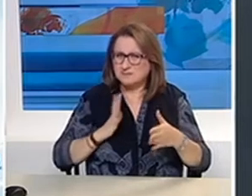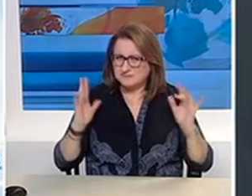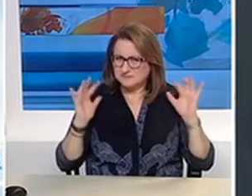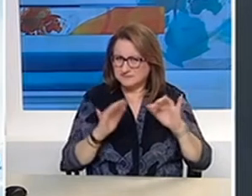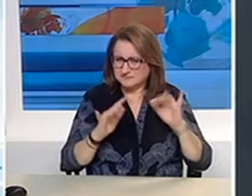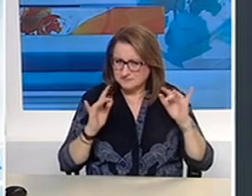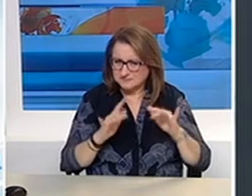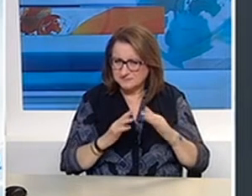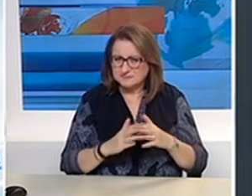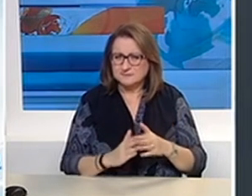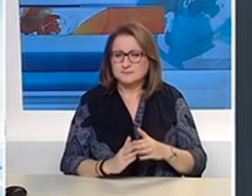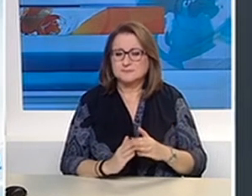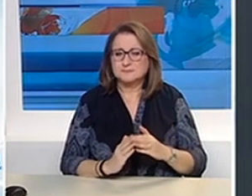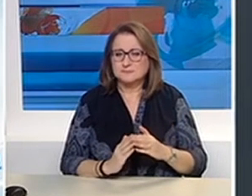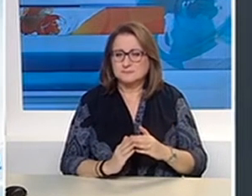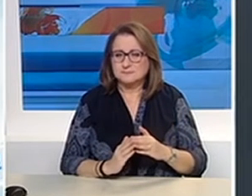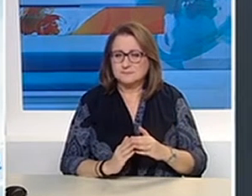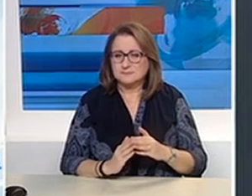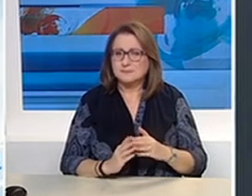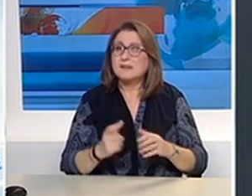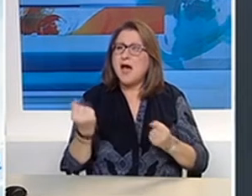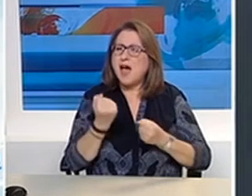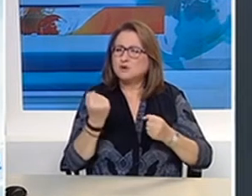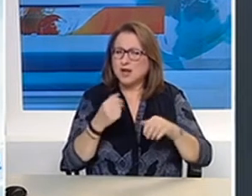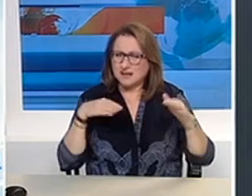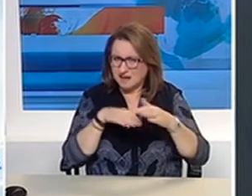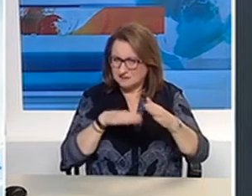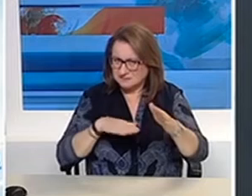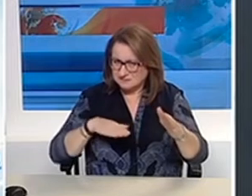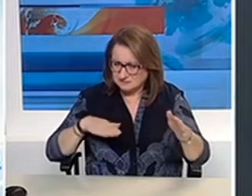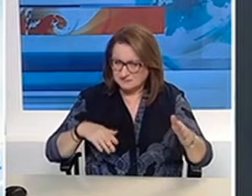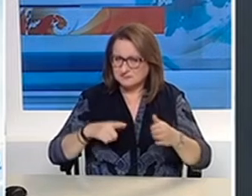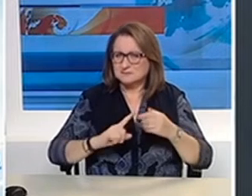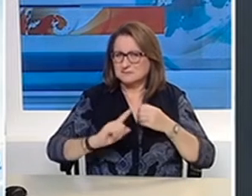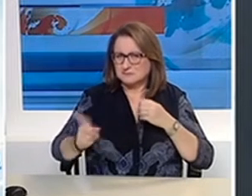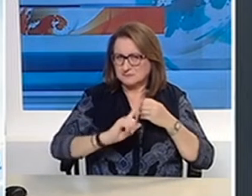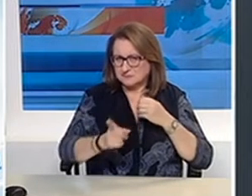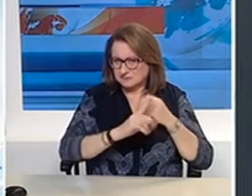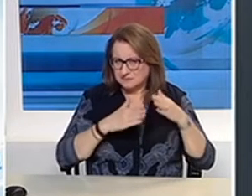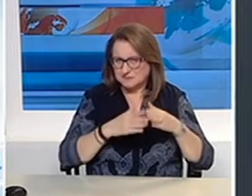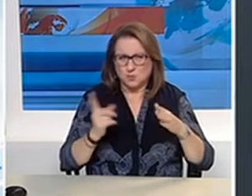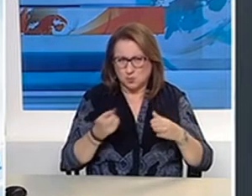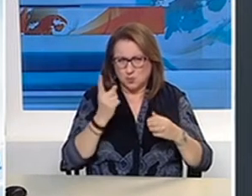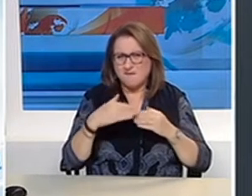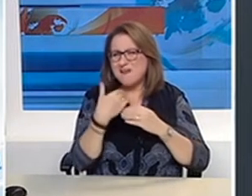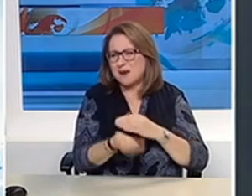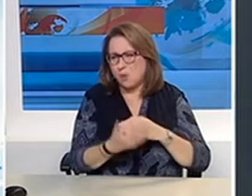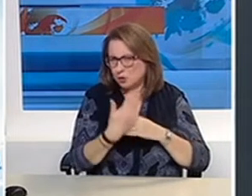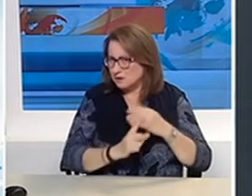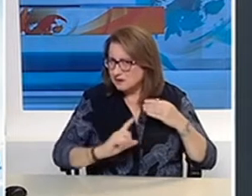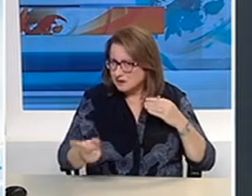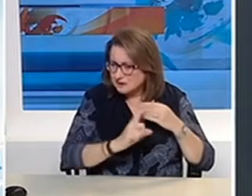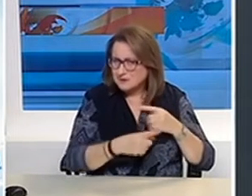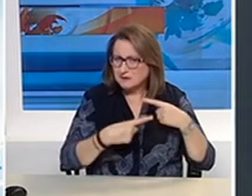στα επιβατηγά και οχηματαγωγά πλοία που εκτελούν θαλάσσιες ενδομεταφορές καθώς και τον υπολοινική